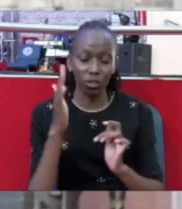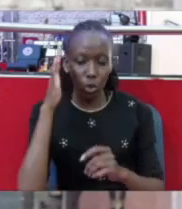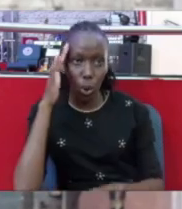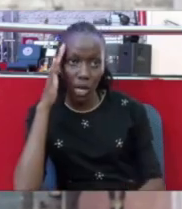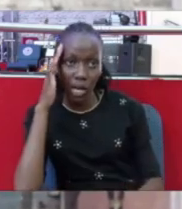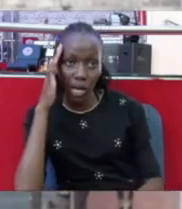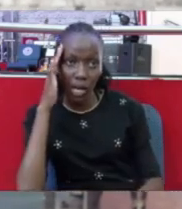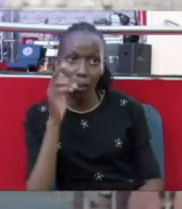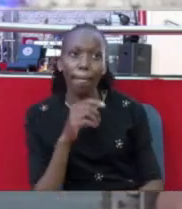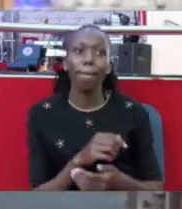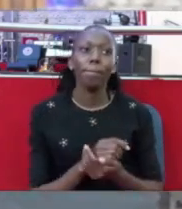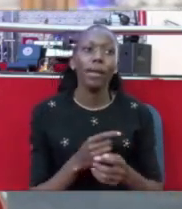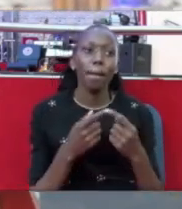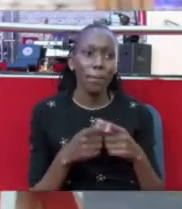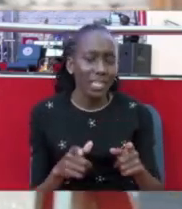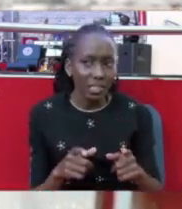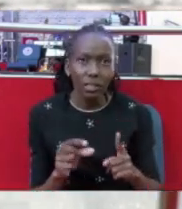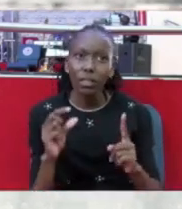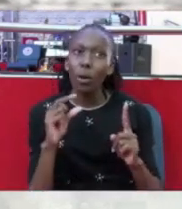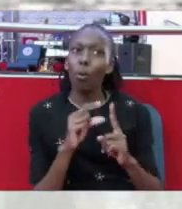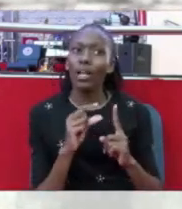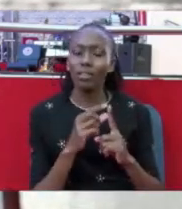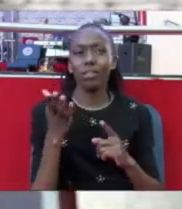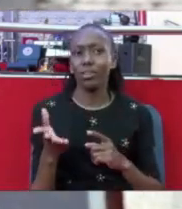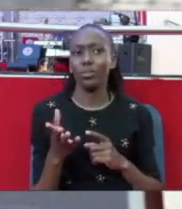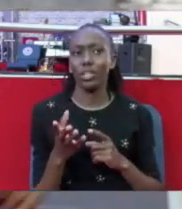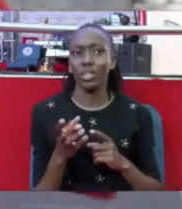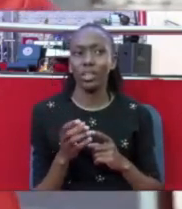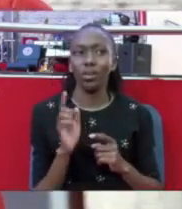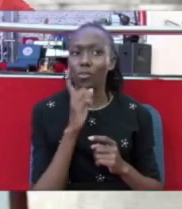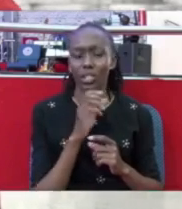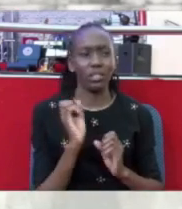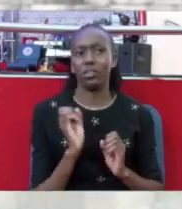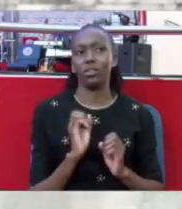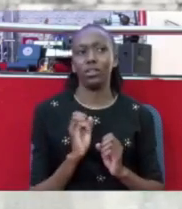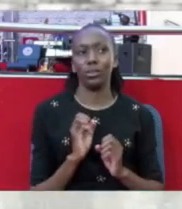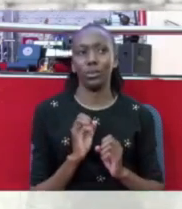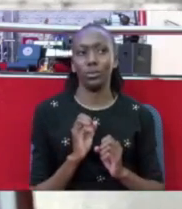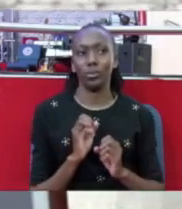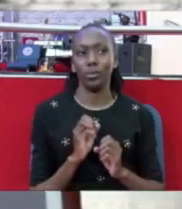that statement is incomplete. Lakini hiyo inamaanisha haijaisha. You may know Jesus